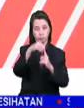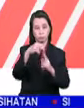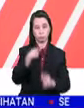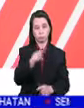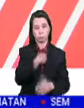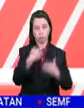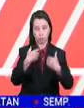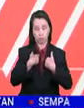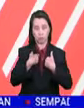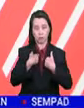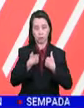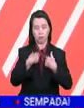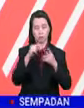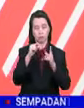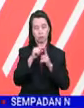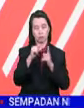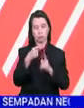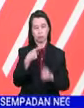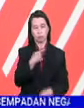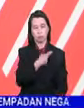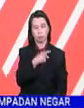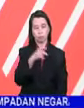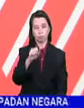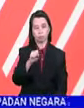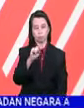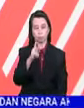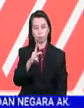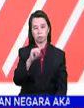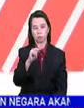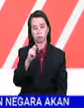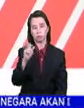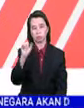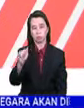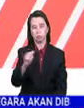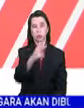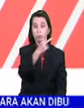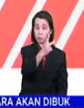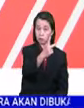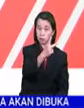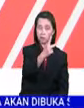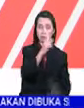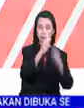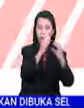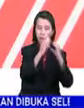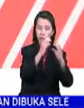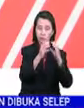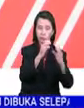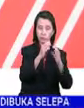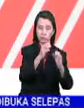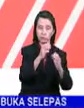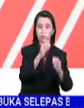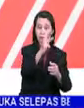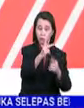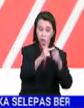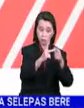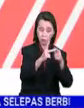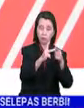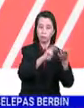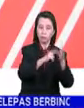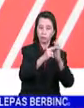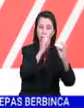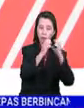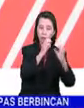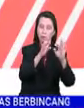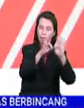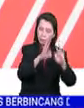ada akronim. Contohnya Kita Cyber, KITA. K itu bermaksud komunikasi. Ini penting bahawa bila mana kita